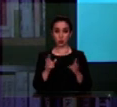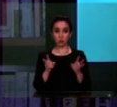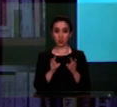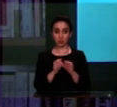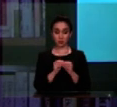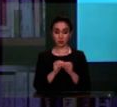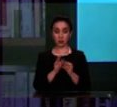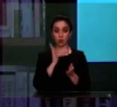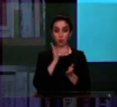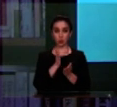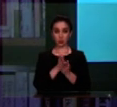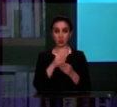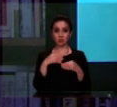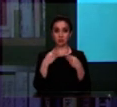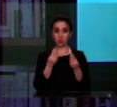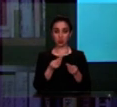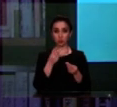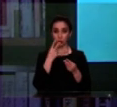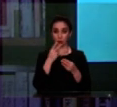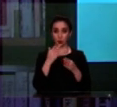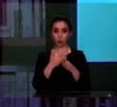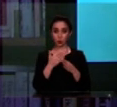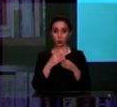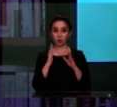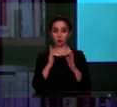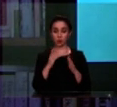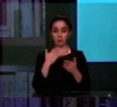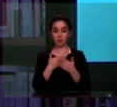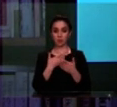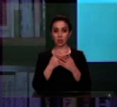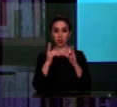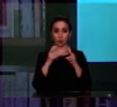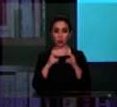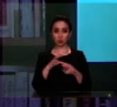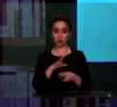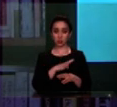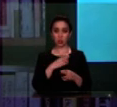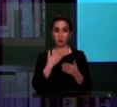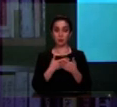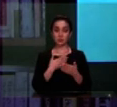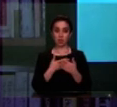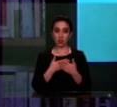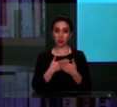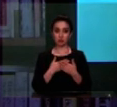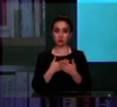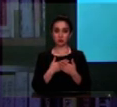birikmasiga yo'nalish berib yuboraman. Masalalari ko'rib chiqildi. Masalan,